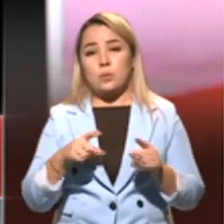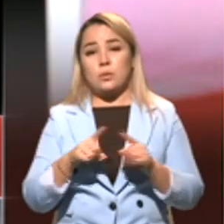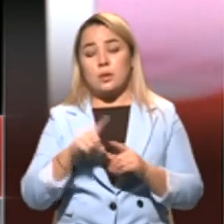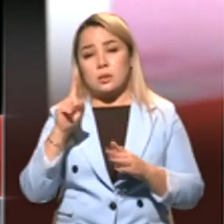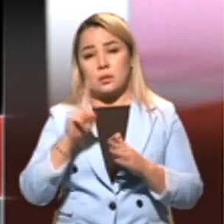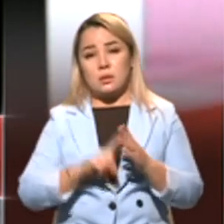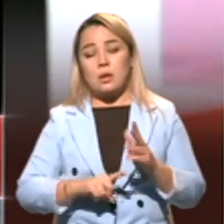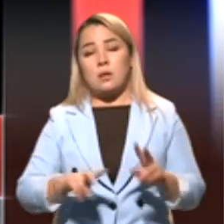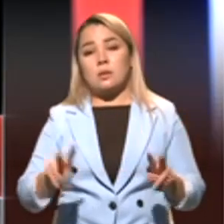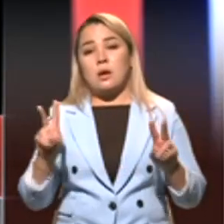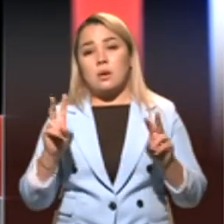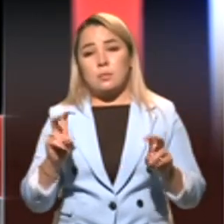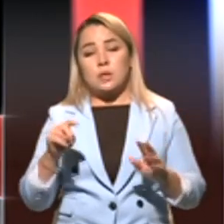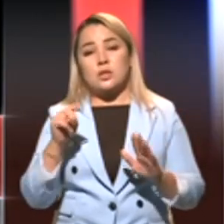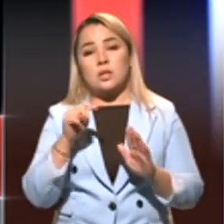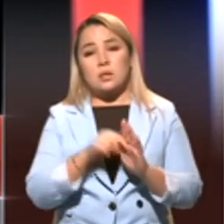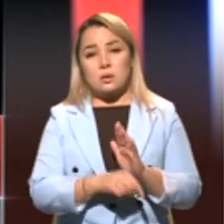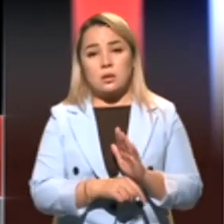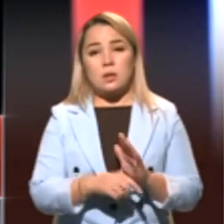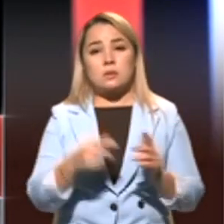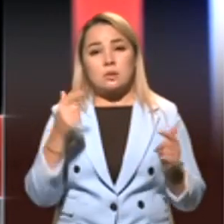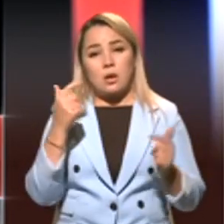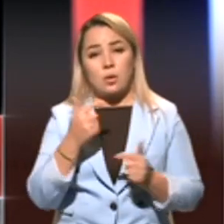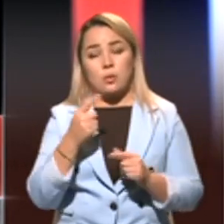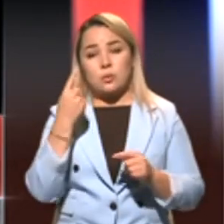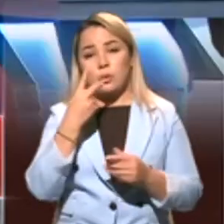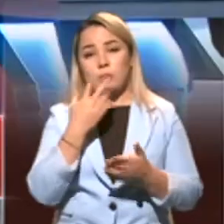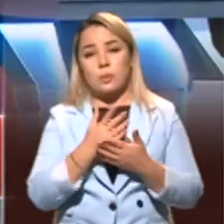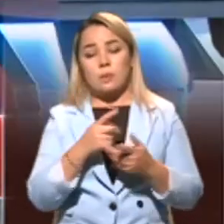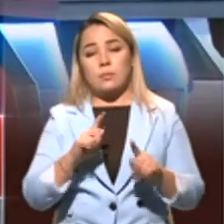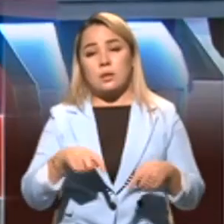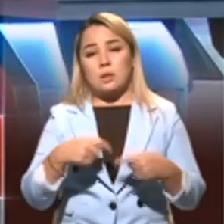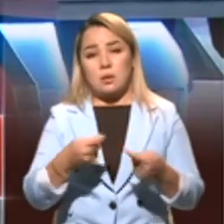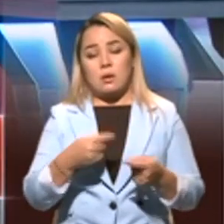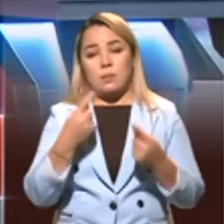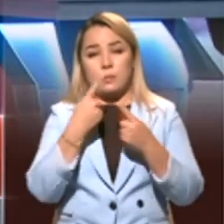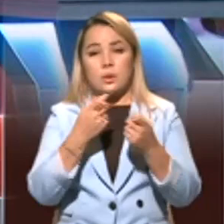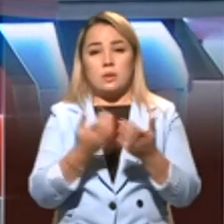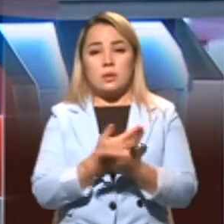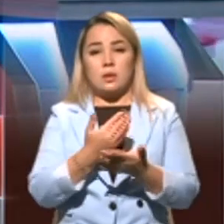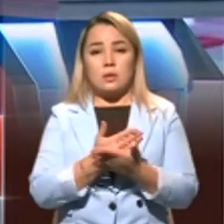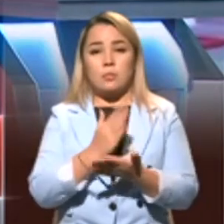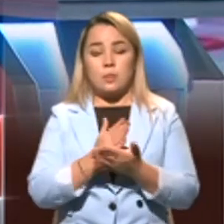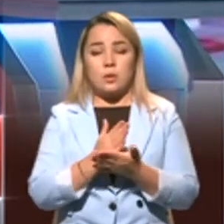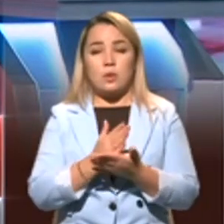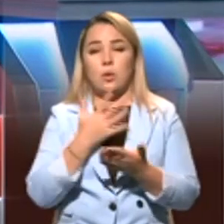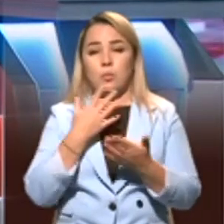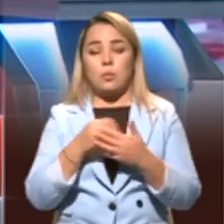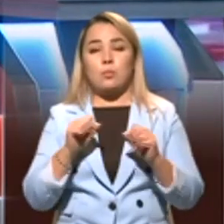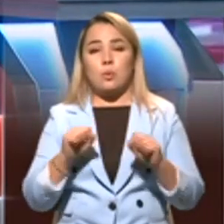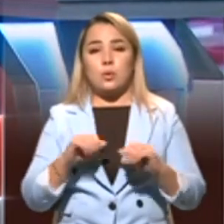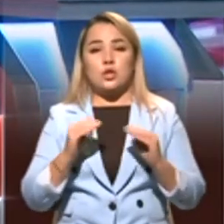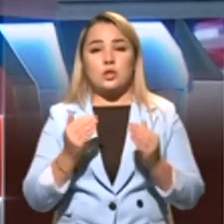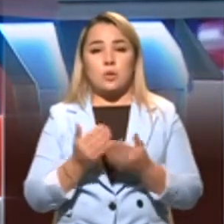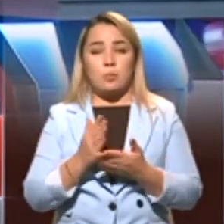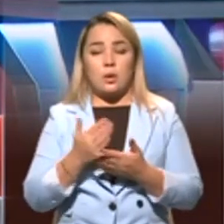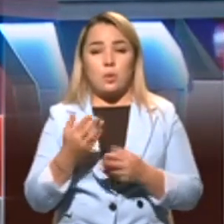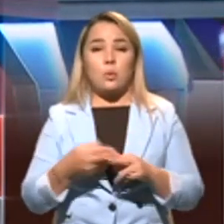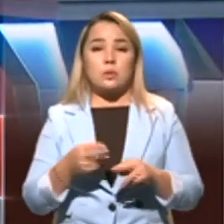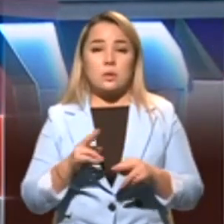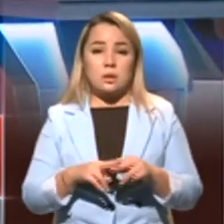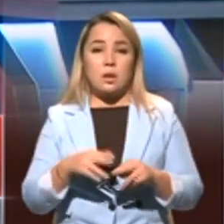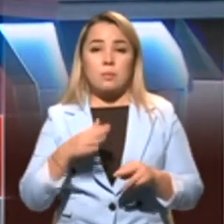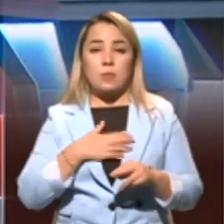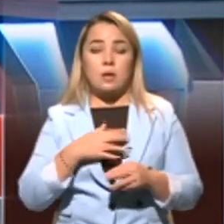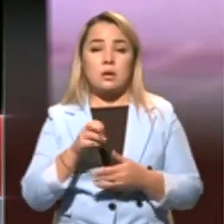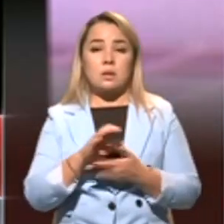дін тақырыбына терең, сауатты түрде беретіндей, ақпаратты жариялайтындай мүмкіндігі шектеулі. Өйткені